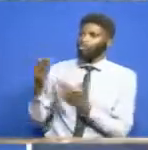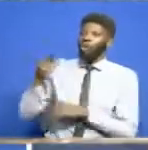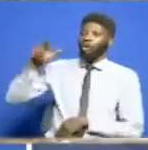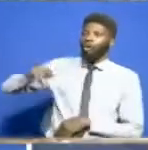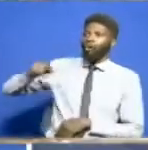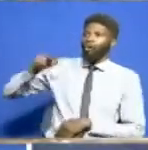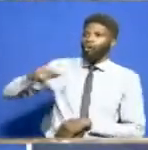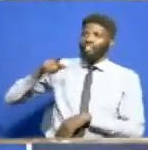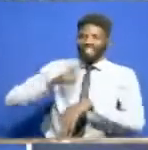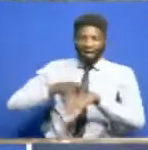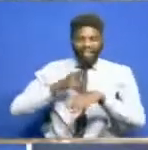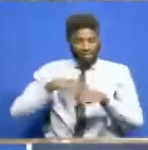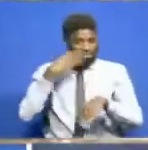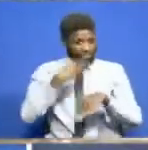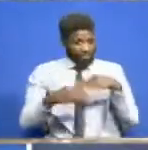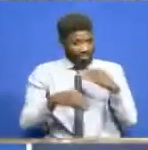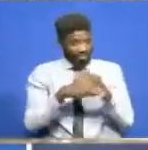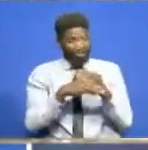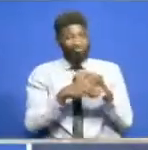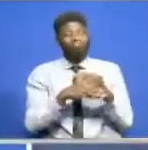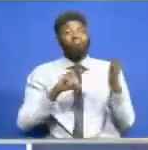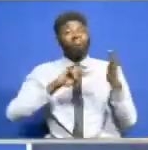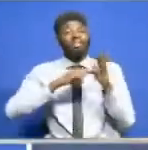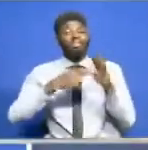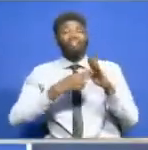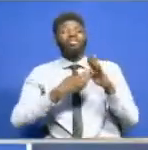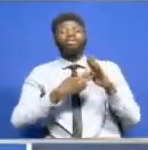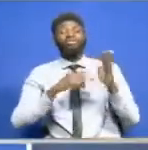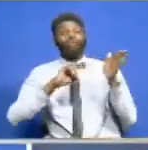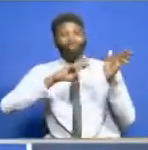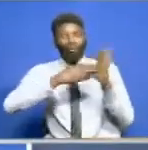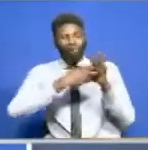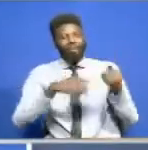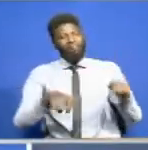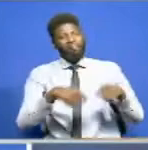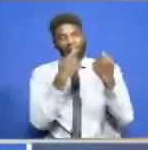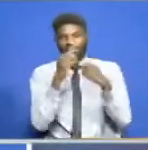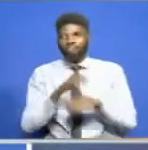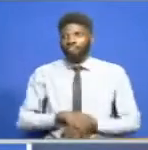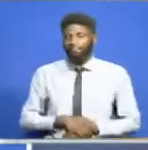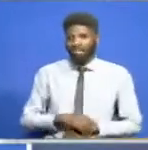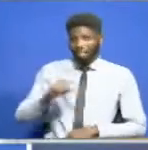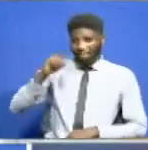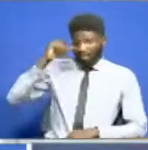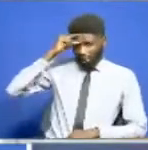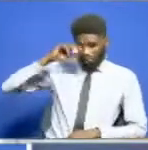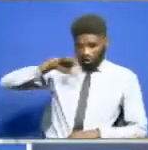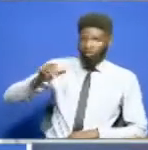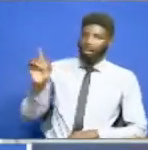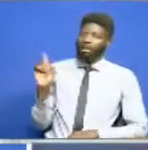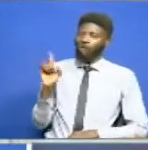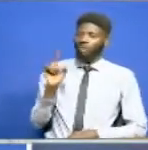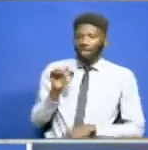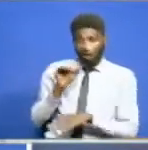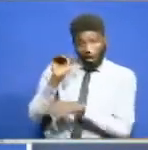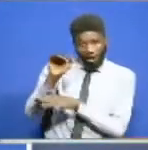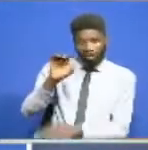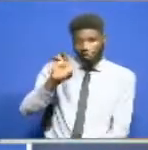ujenzi kinyume na kandarasi. Serikali ya kaunti ya Nairobi sasa inatoa wito kwa